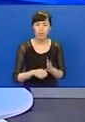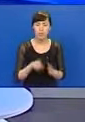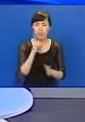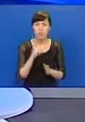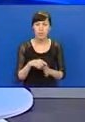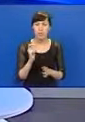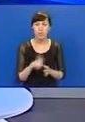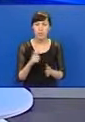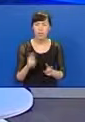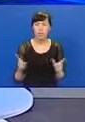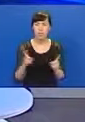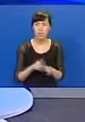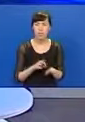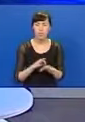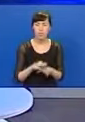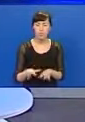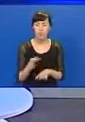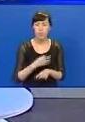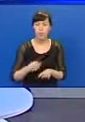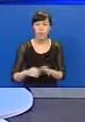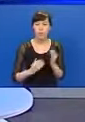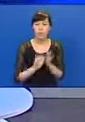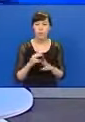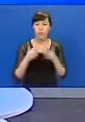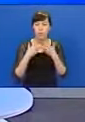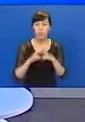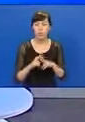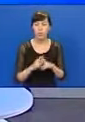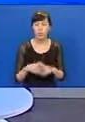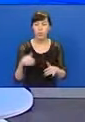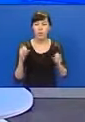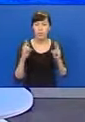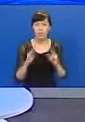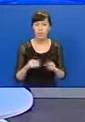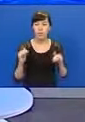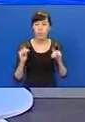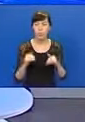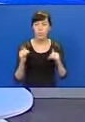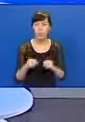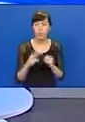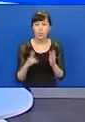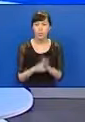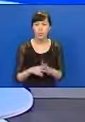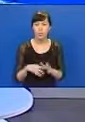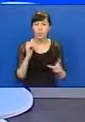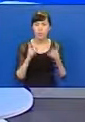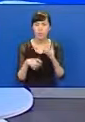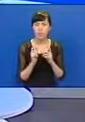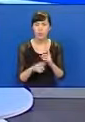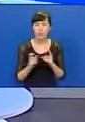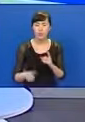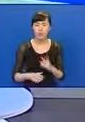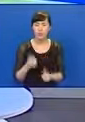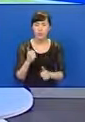ақындар мүшәйрасы болып өтті. Облысымыздағы жоғары оқу орындары мен орта кәсіптік колледждердің 18 студенті жыр додасында